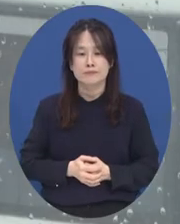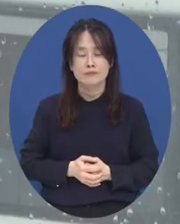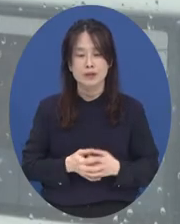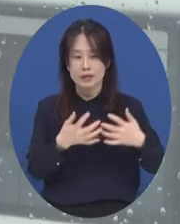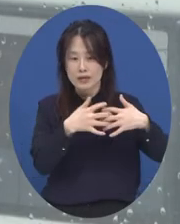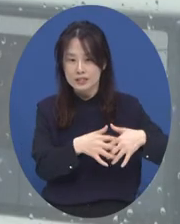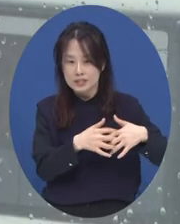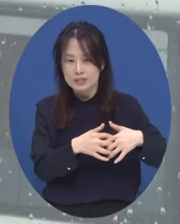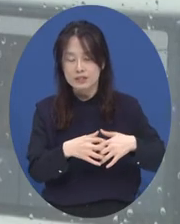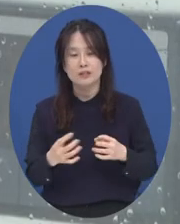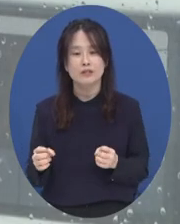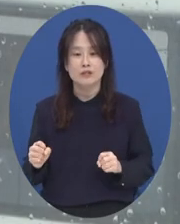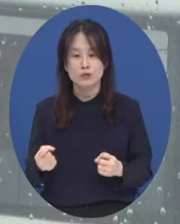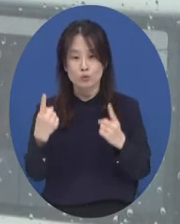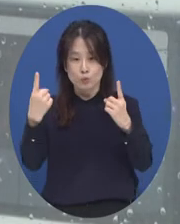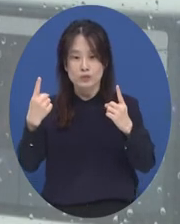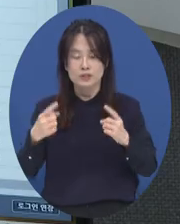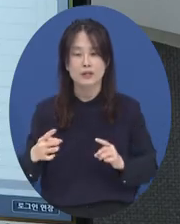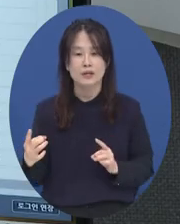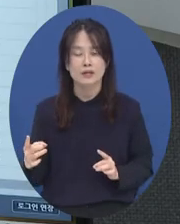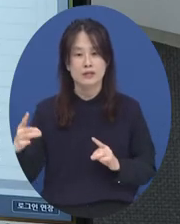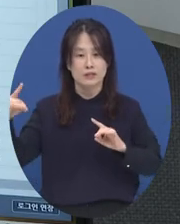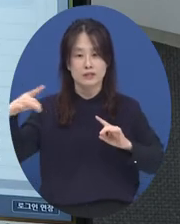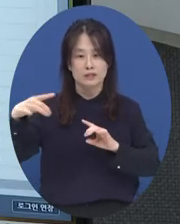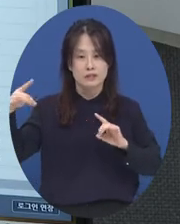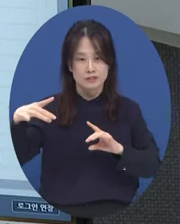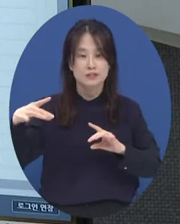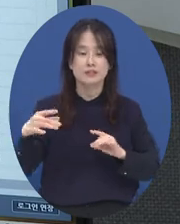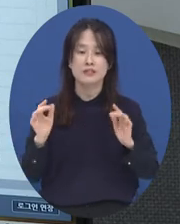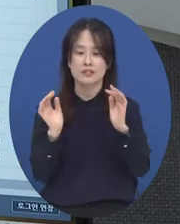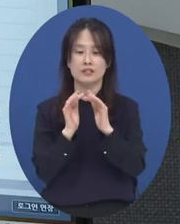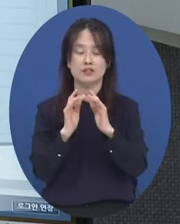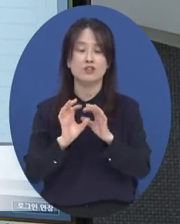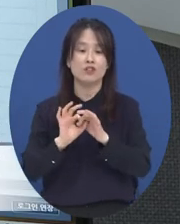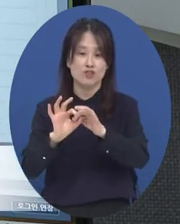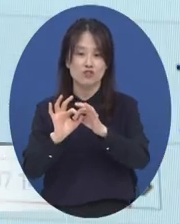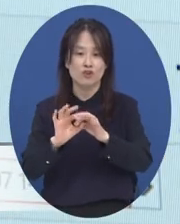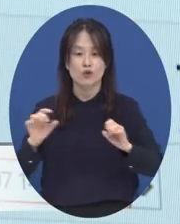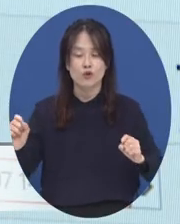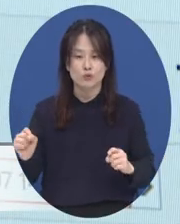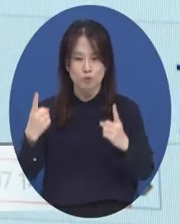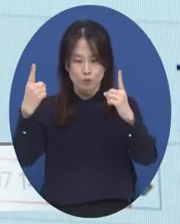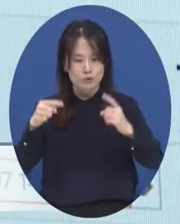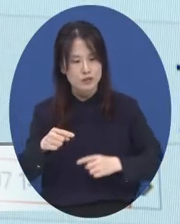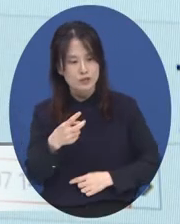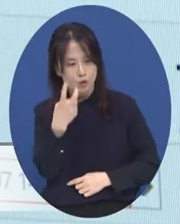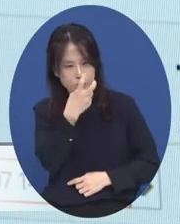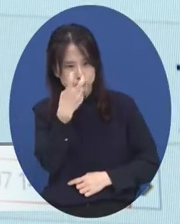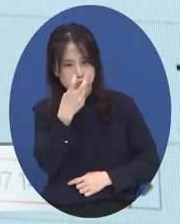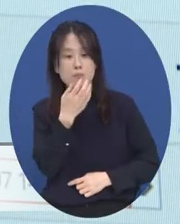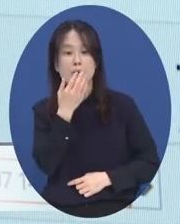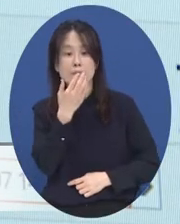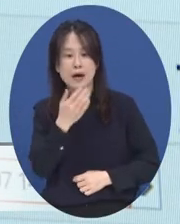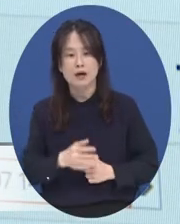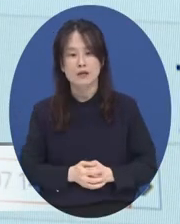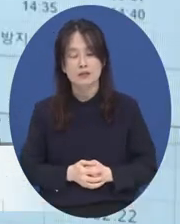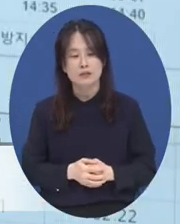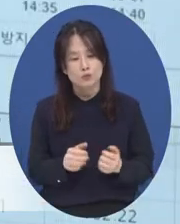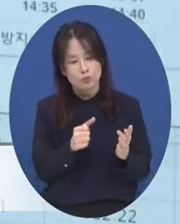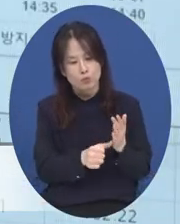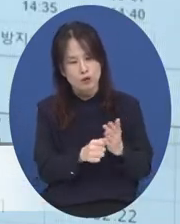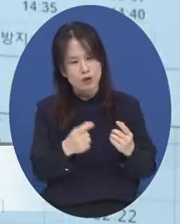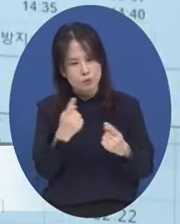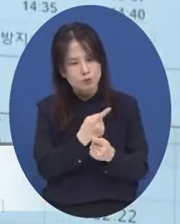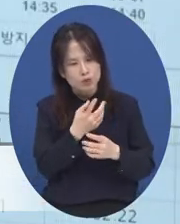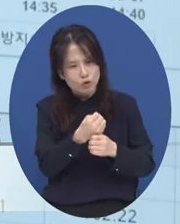계측기 와 통신 장비를 설치하고 인터넷에 연결하는 방식으로 실시간으로 방지시설 상태를 확인하고 소모품